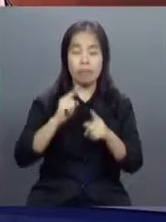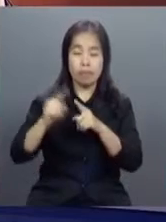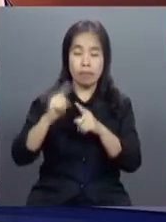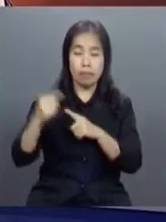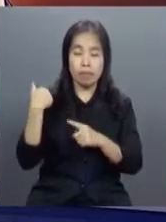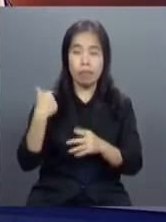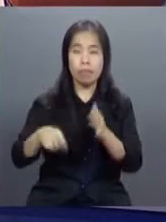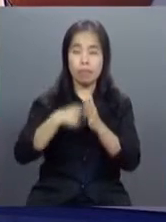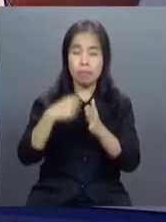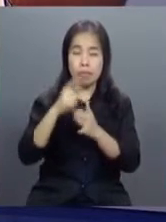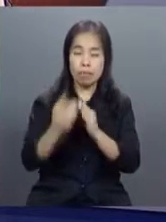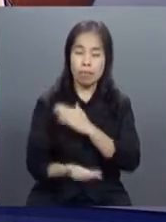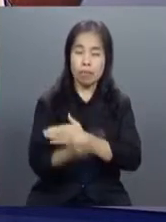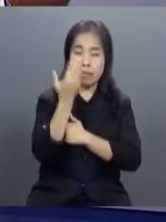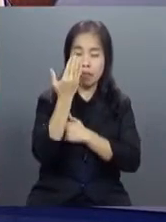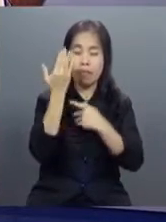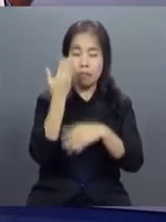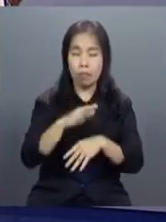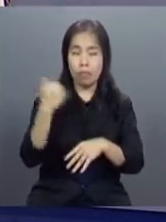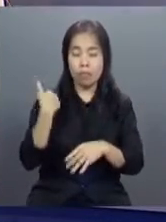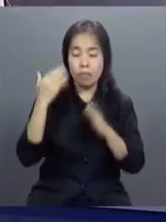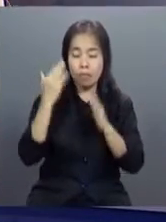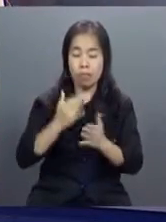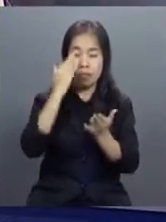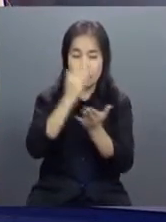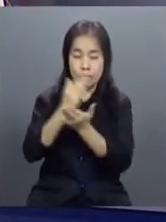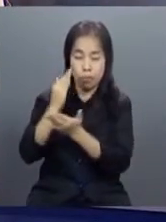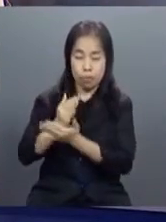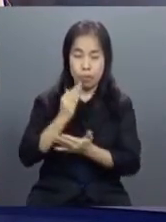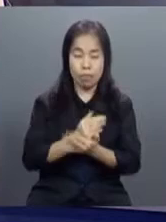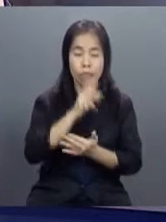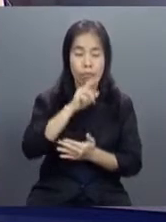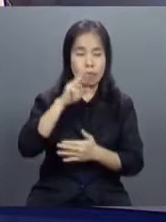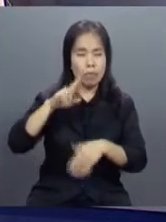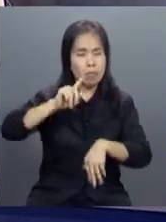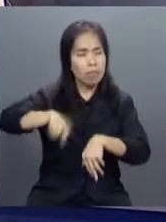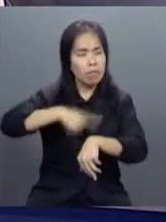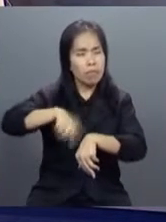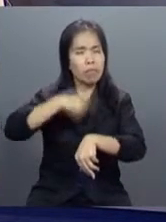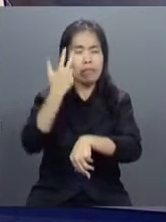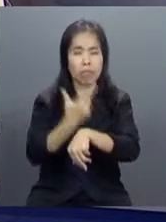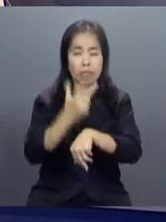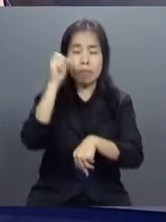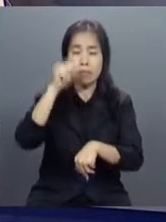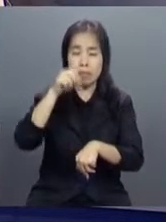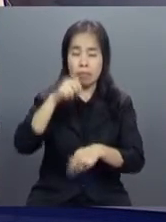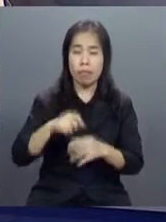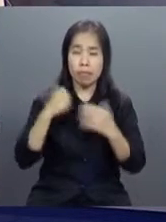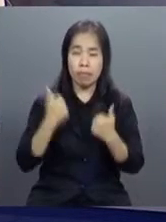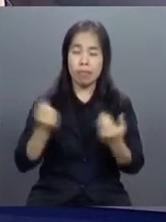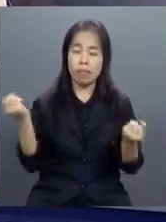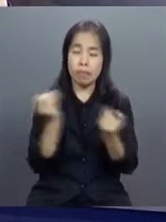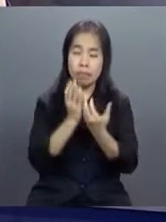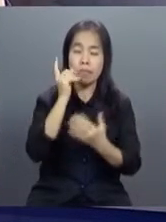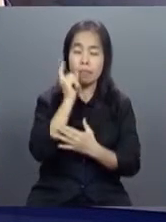เกิดเหตุตั้งแต่ช่วงเช้าที่ผ่านมาก็ส่งผลทำให้ต้องมีการหยุดระบบการเดินรถกว่า 3ชั่วโมงนะคะแน่นอนว่าผลกระทบที่เกิดขึ้นนี้